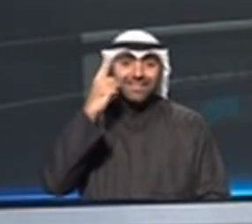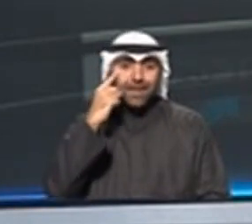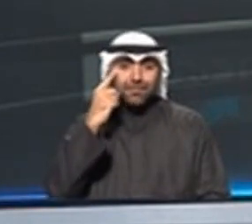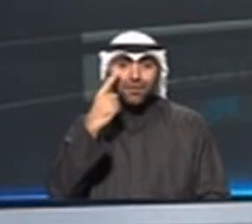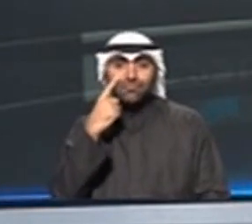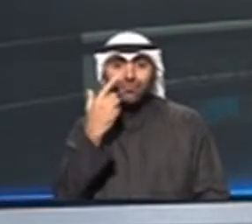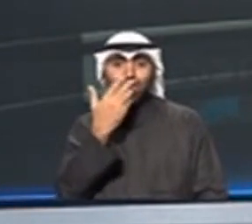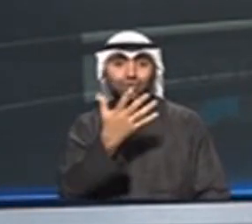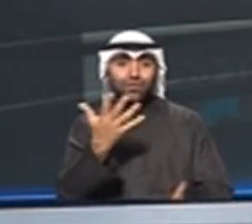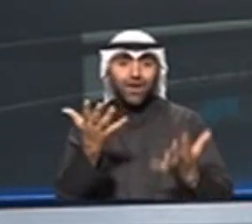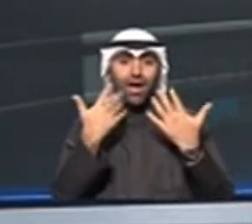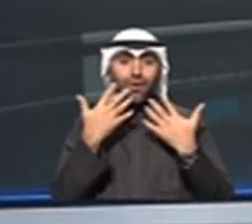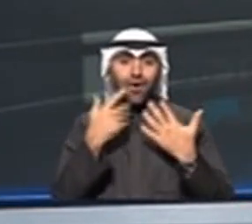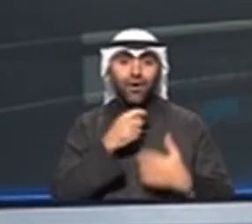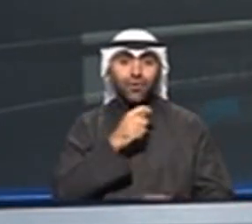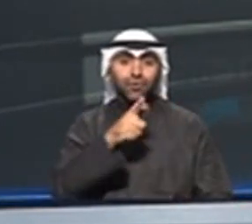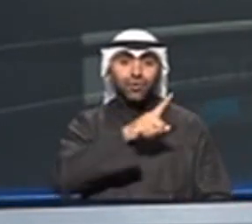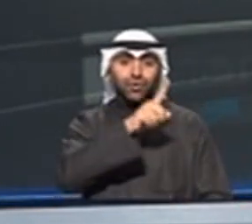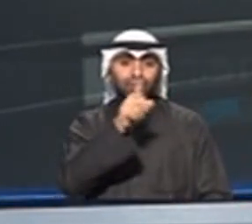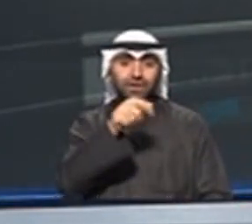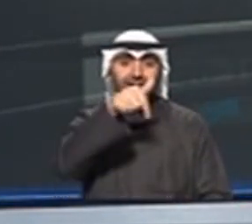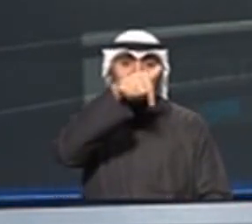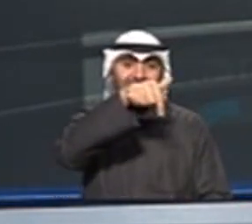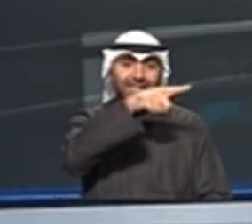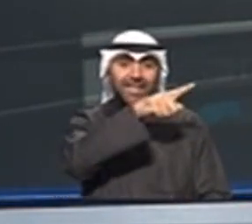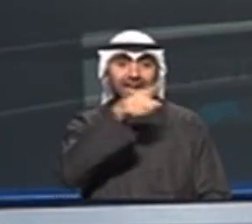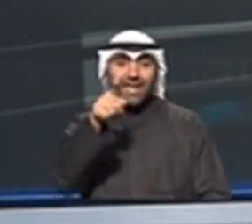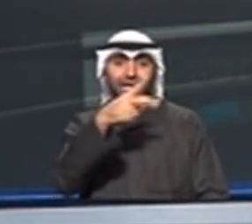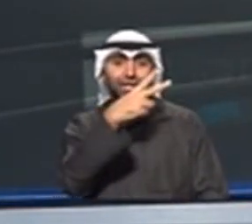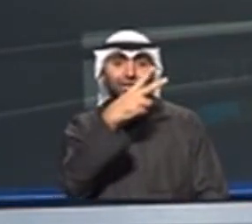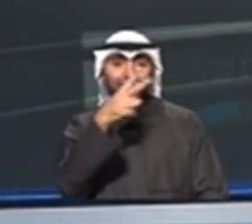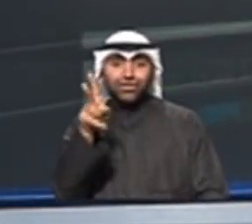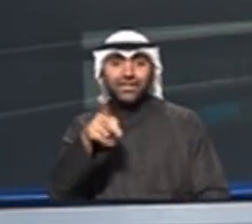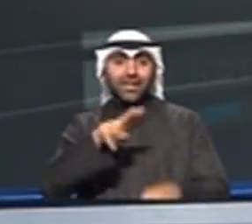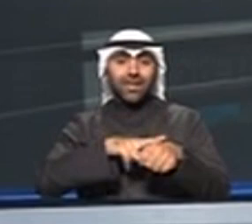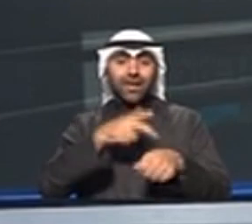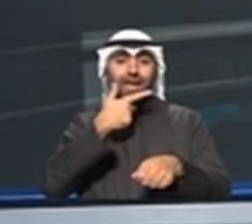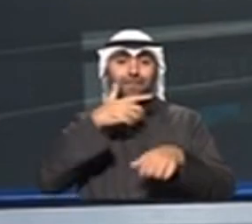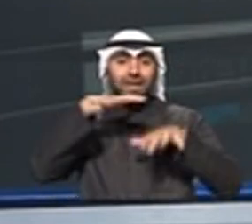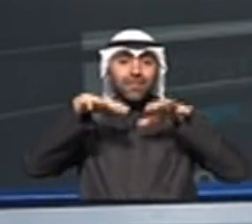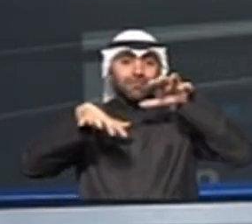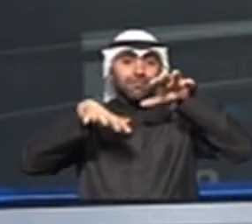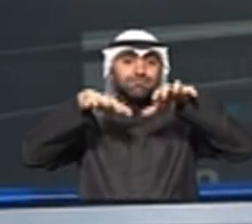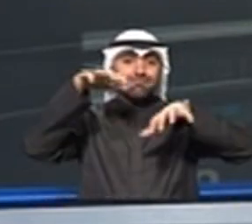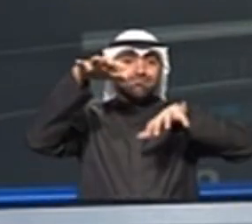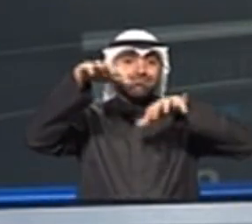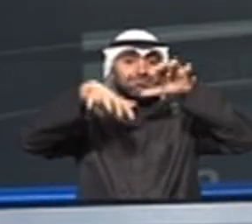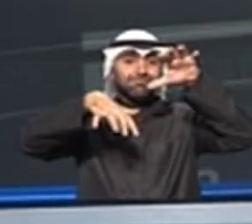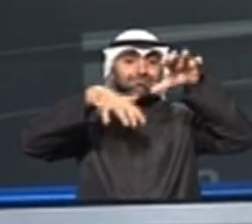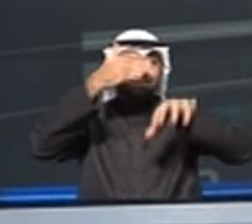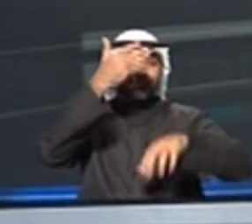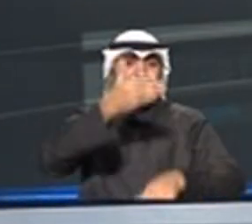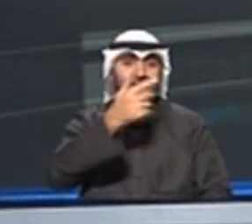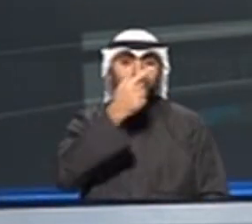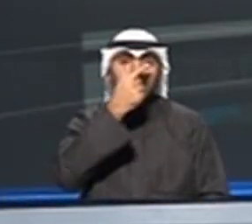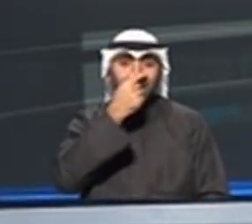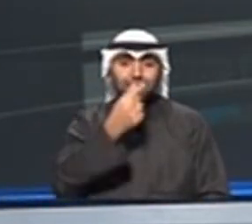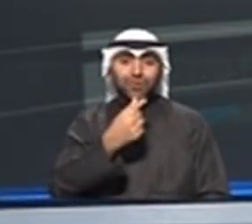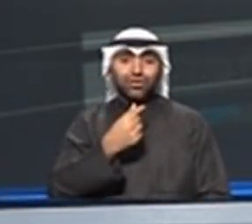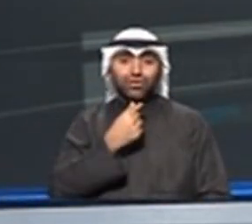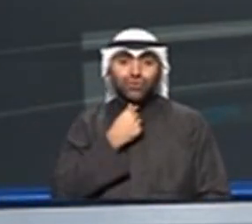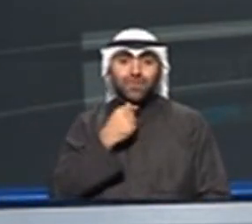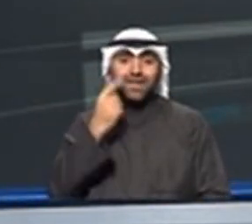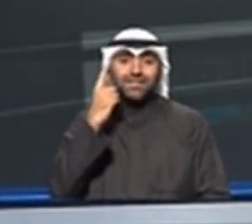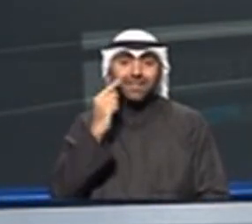السرعة من 6 ل 20 كيلو متر في الساعة متقلبة الاتجاه، مع عبور السحب 21 العظمى والصغرى 12 درجة مئوية. أجواء معتدلة راح تستمر